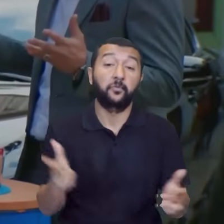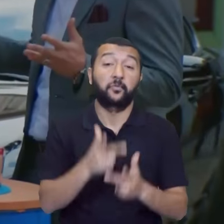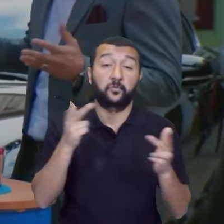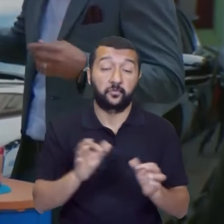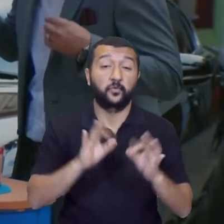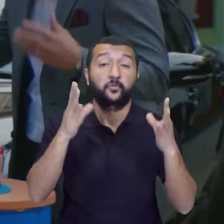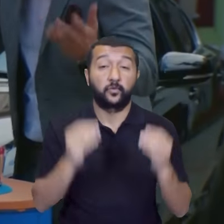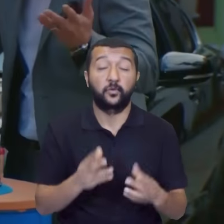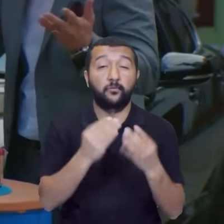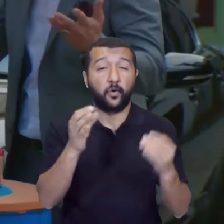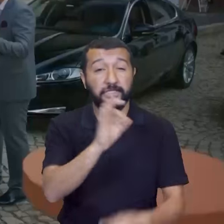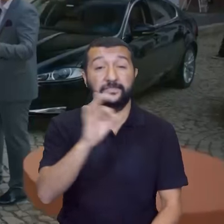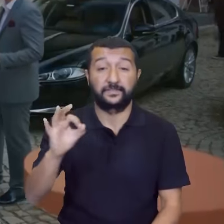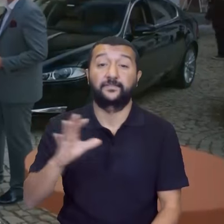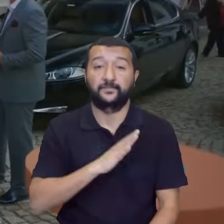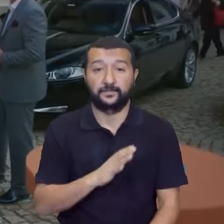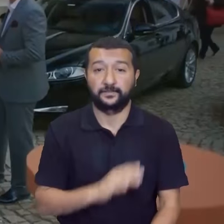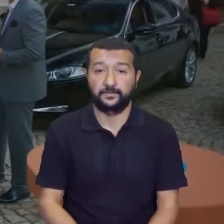hen harikulasından bol sıfırlı.